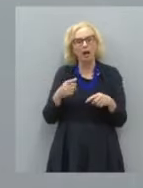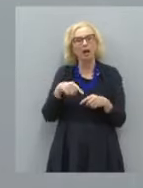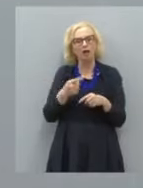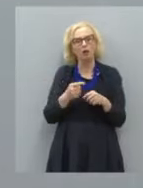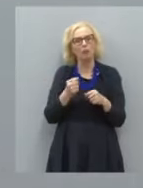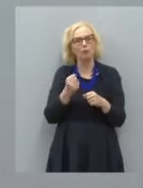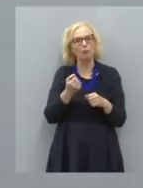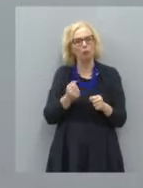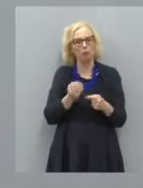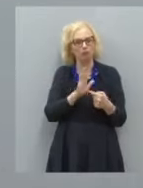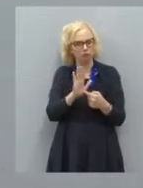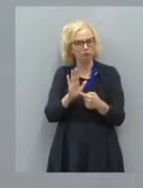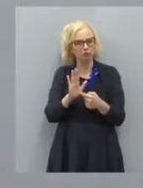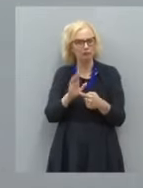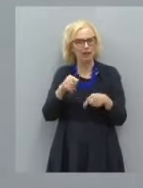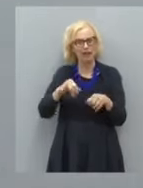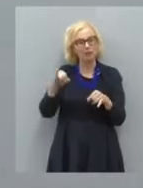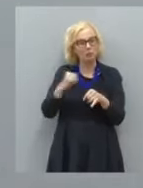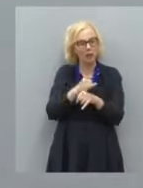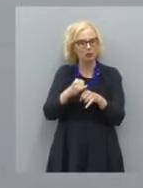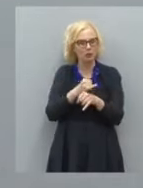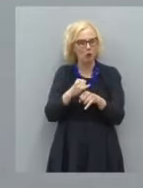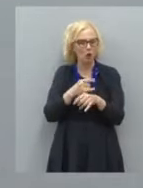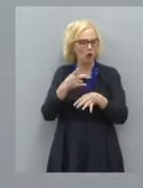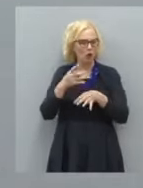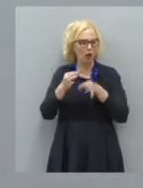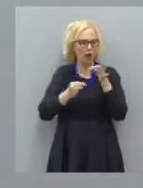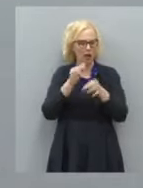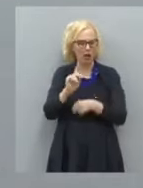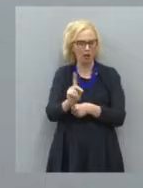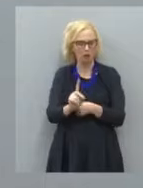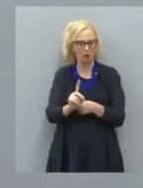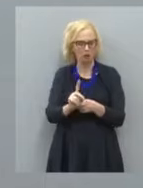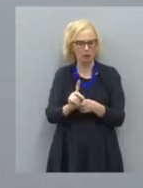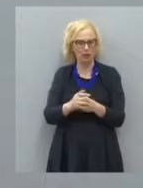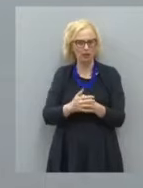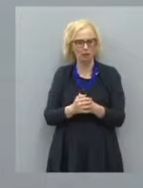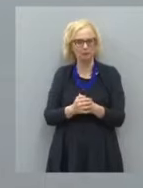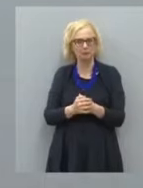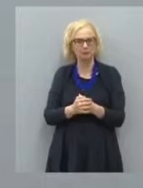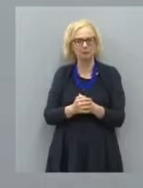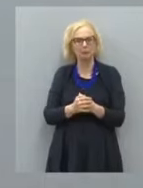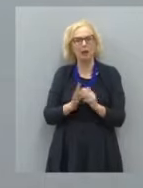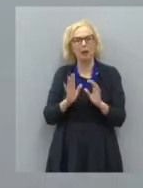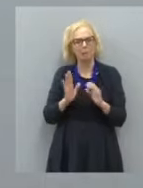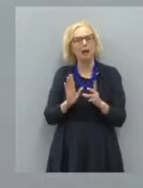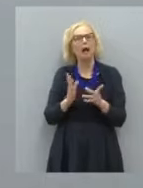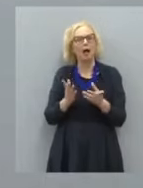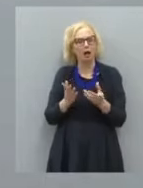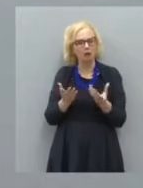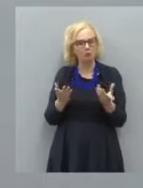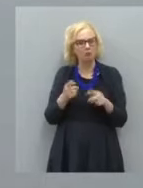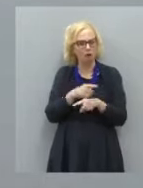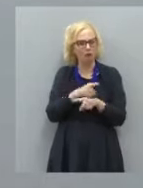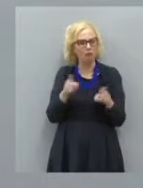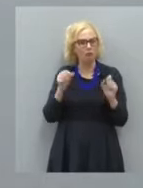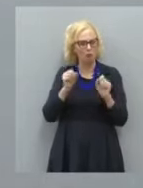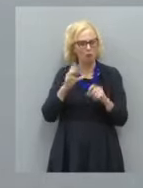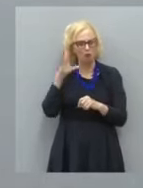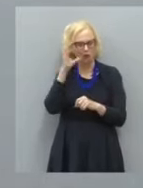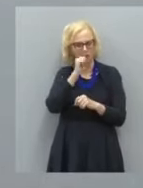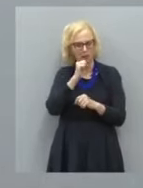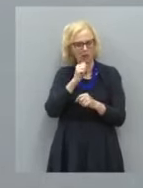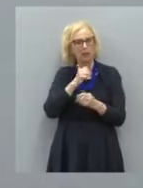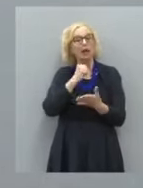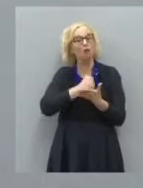vado a dettagliare tutte questi pd aree quasi e quali sono i contenuti capite che il documento